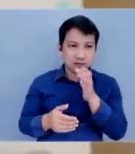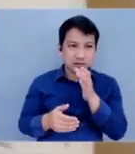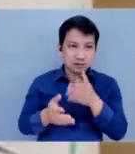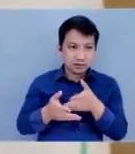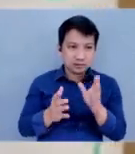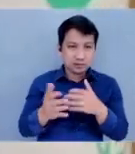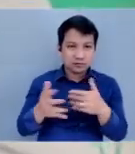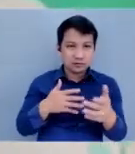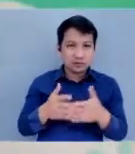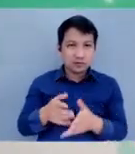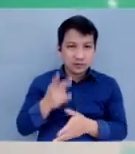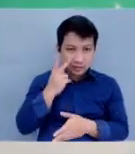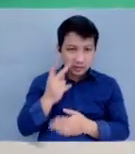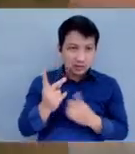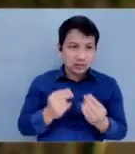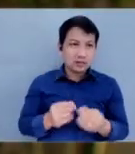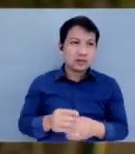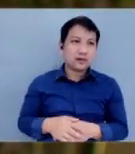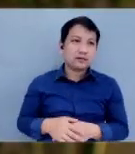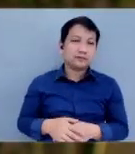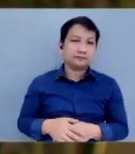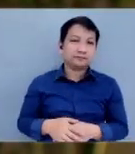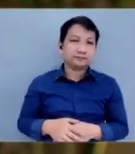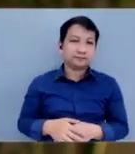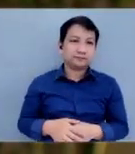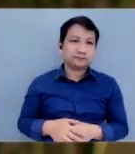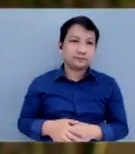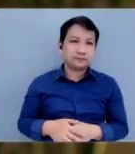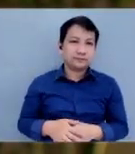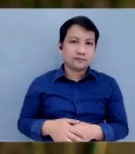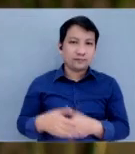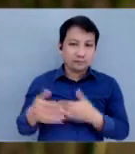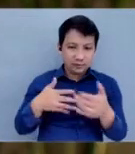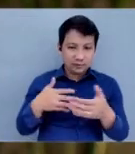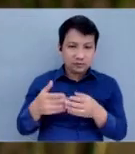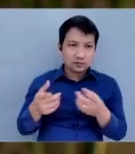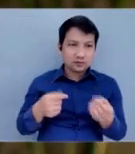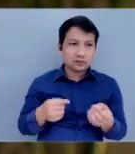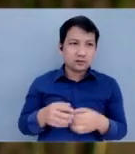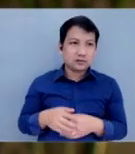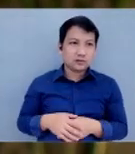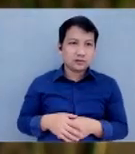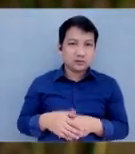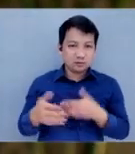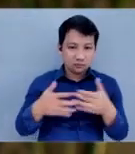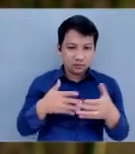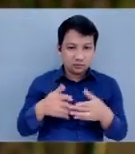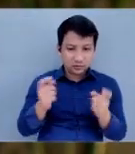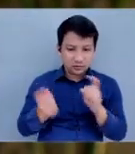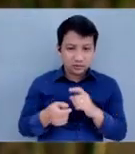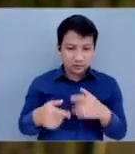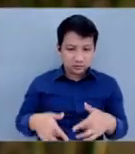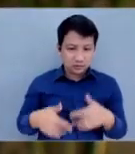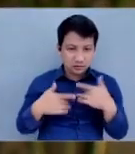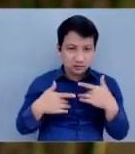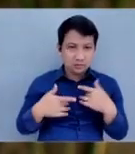iba niyang ginagawa. Kahit anong mangyari, kahit anong mabago po sa life ko, ay